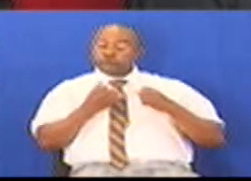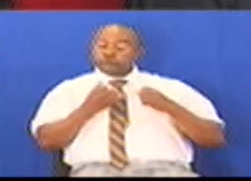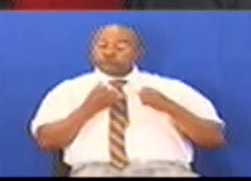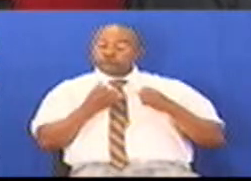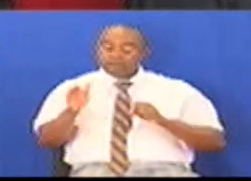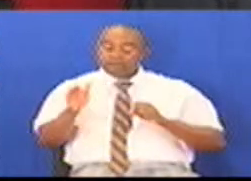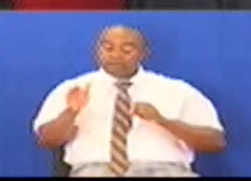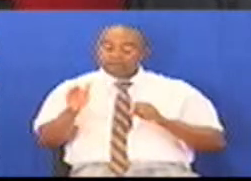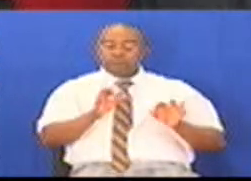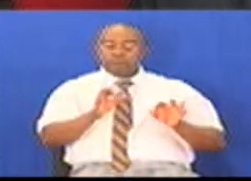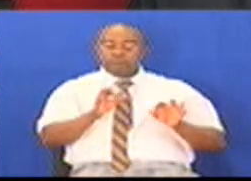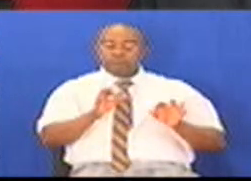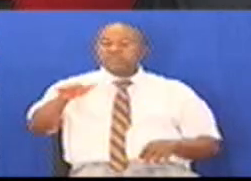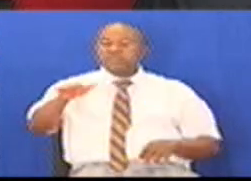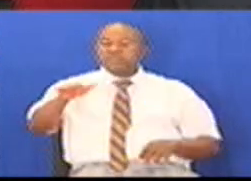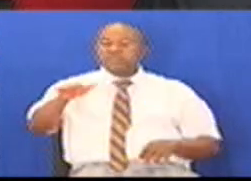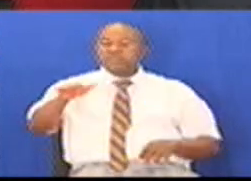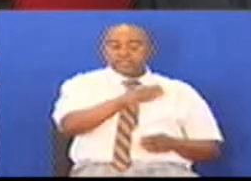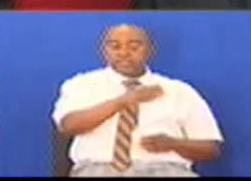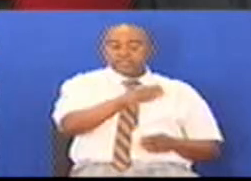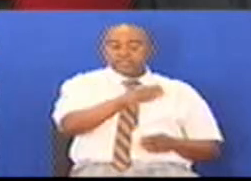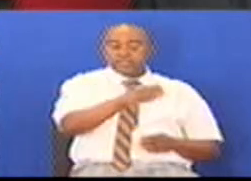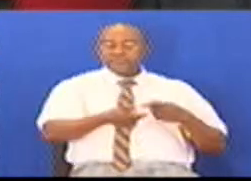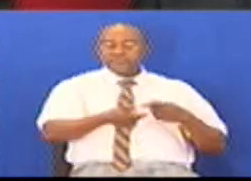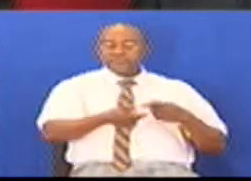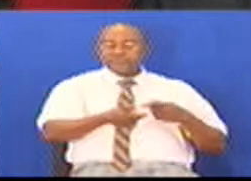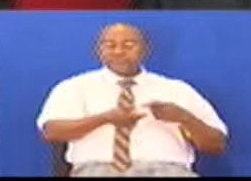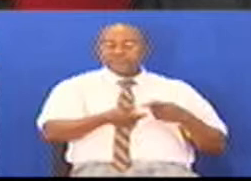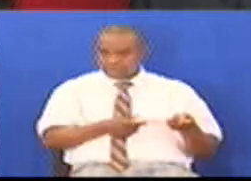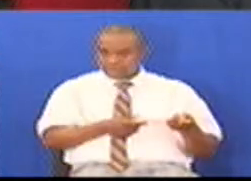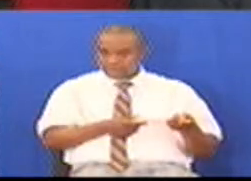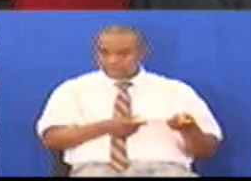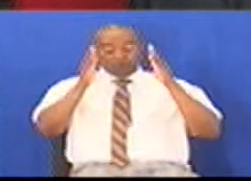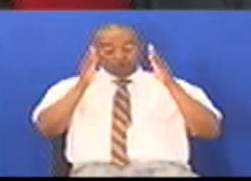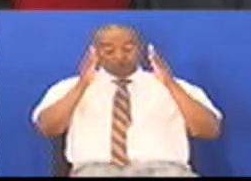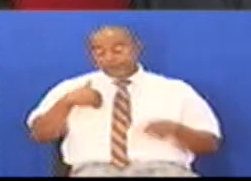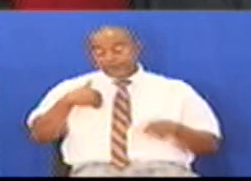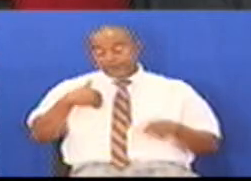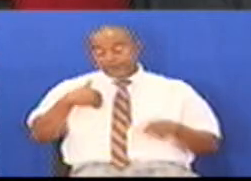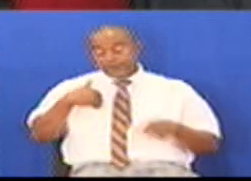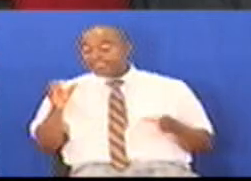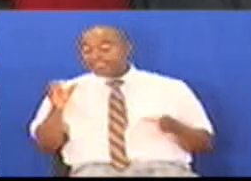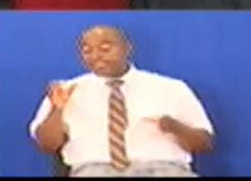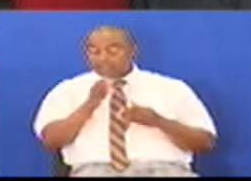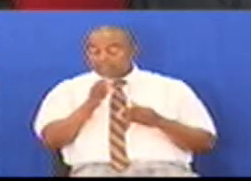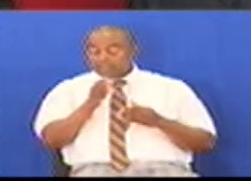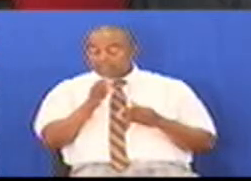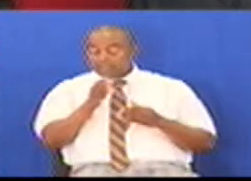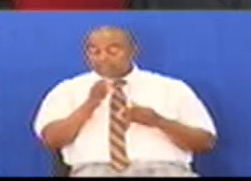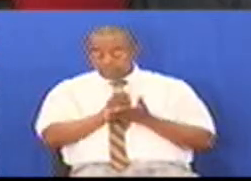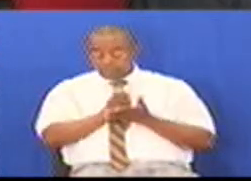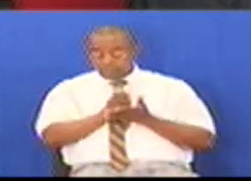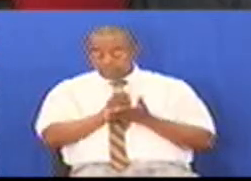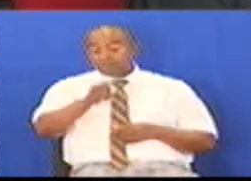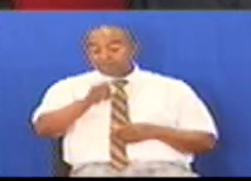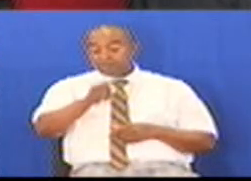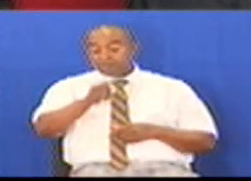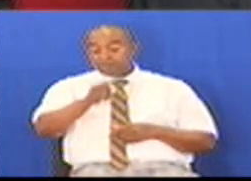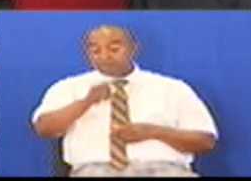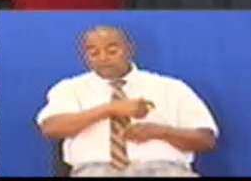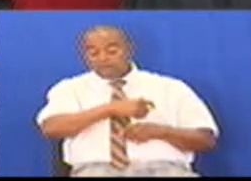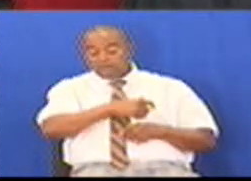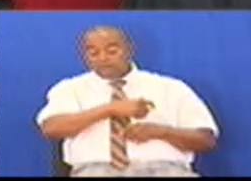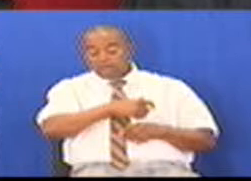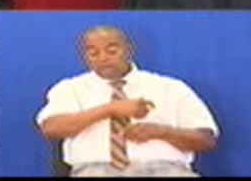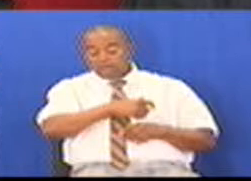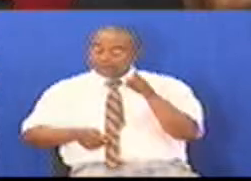mazingira ya kufanya biashara, yani blueprint, Mheshimiwa Speaker, kamati nampongeza Mheshimiwa Dr. John Pombe Joseph Magufuli,